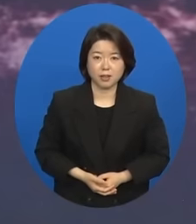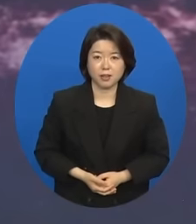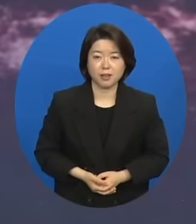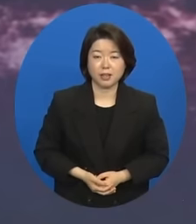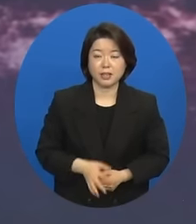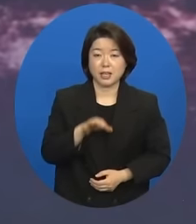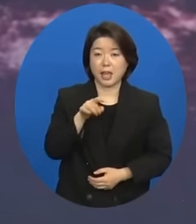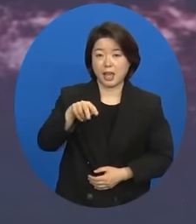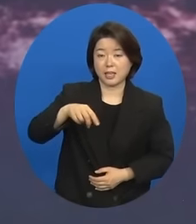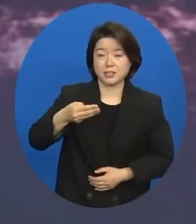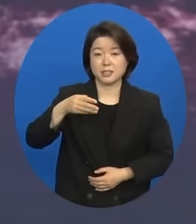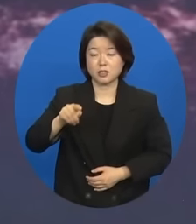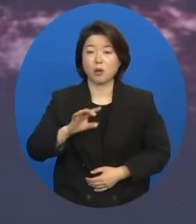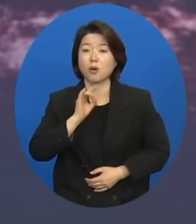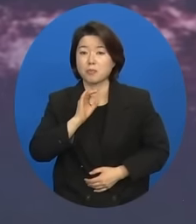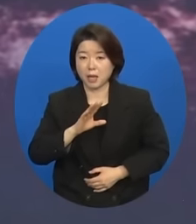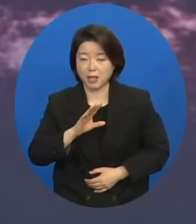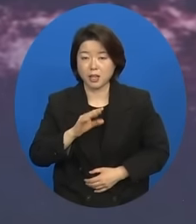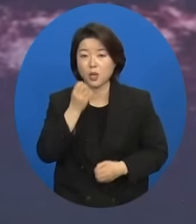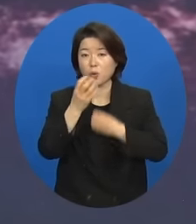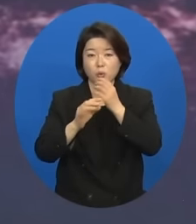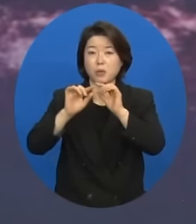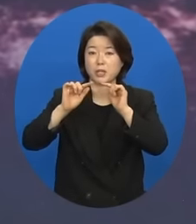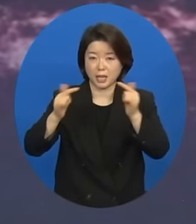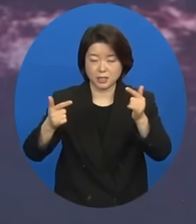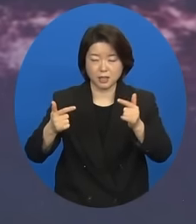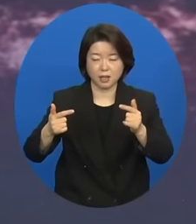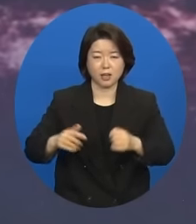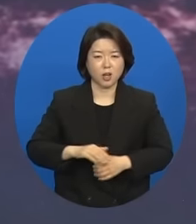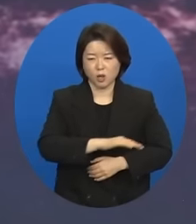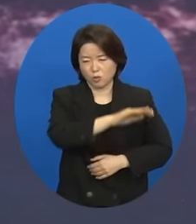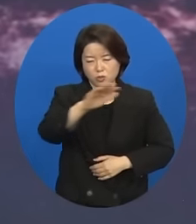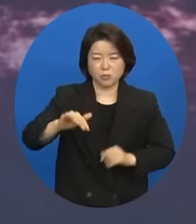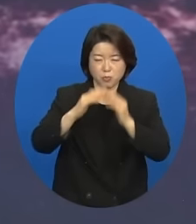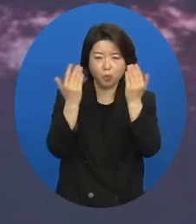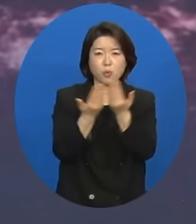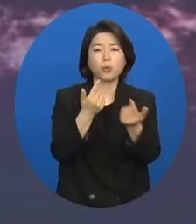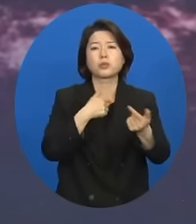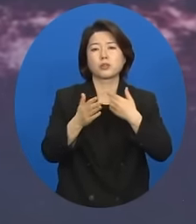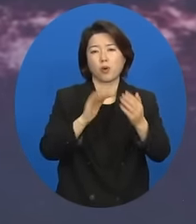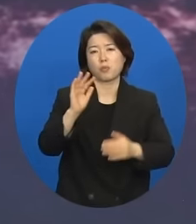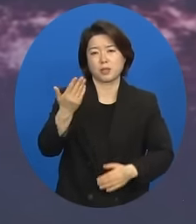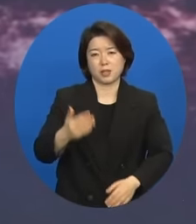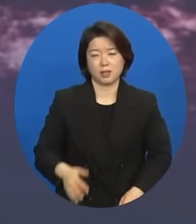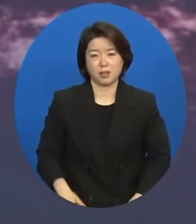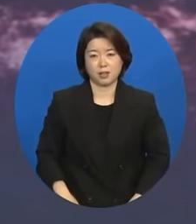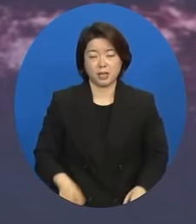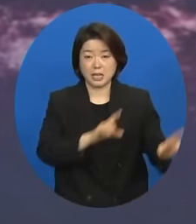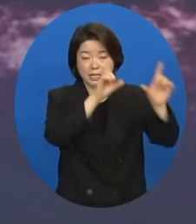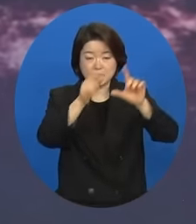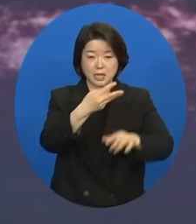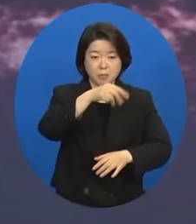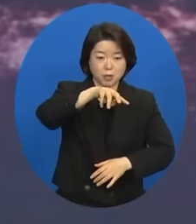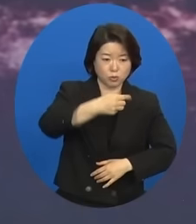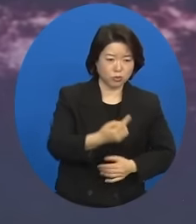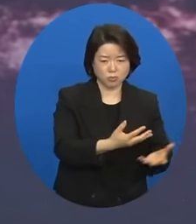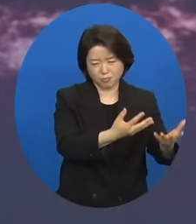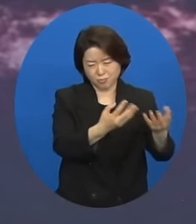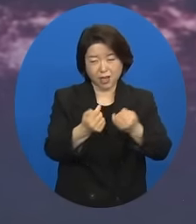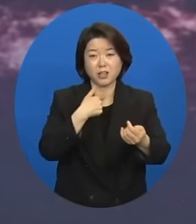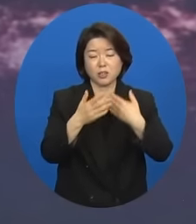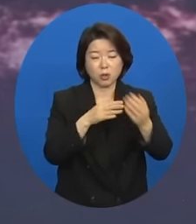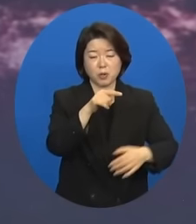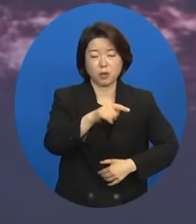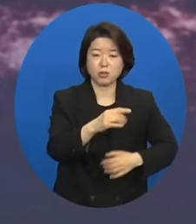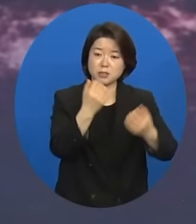에스 선교사님만의 고백이 아니라 사실 우리 모두의 경험인 것이죠 우리는 삶의 루스를 많이 경험합니다 여러분 거기서